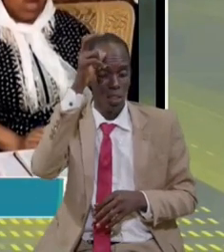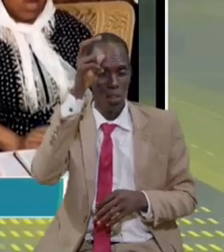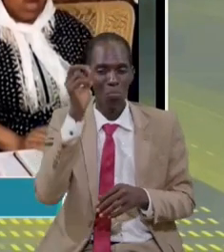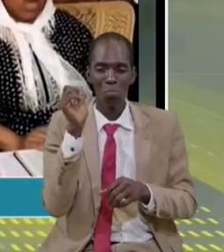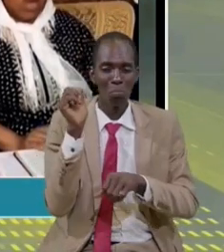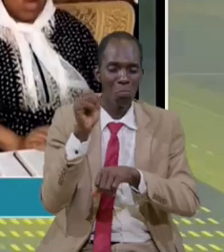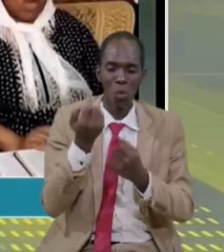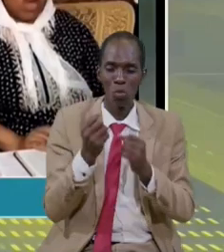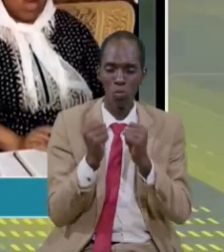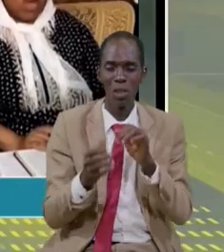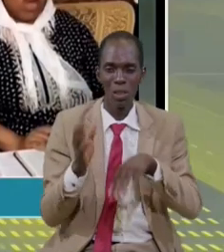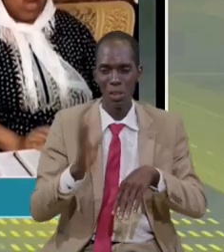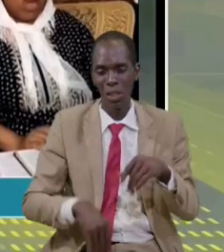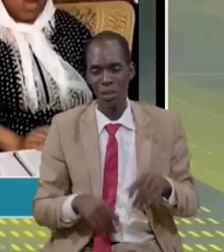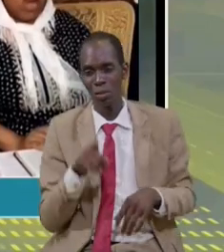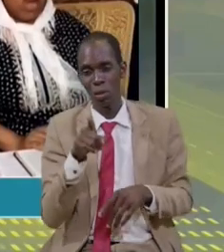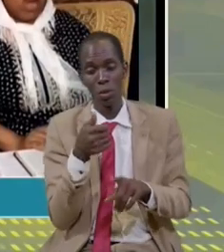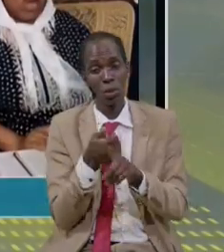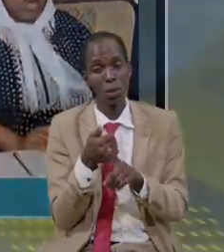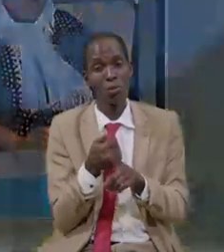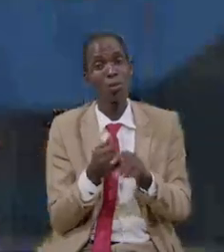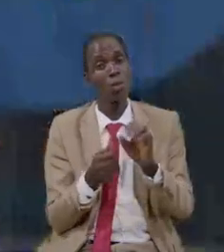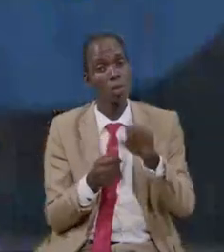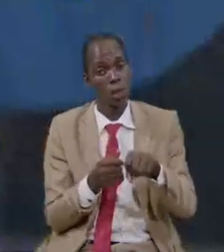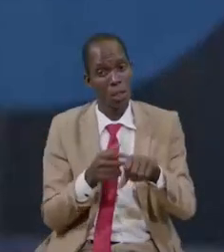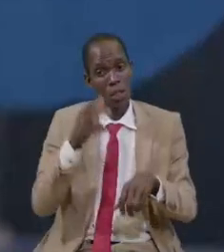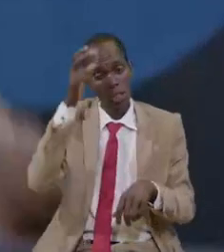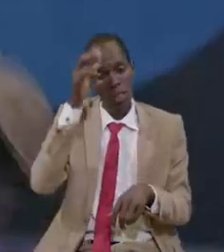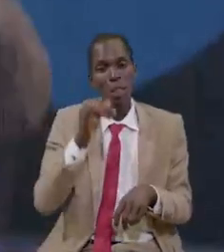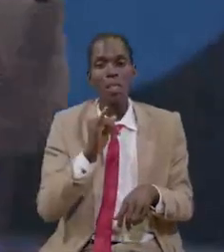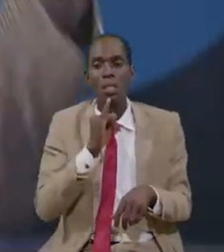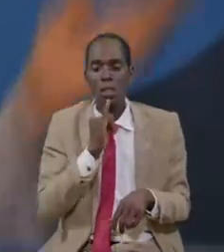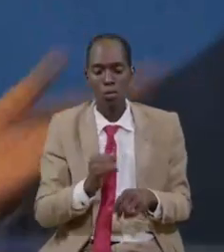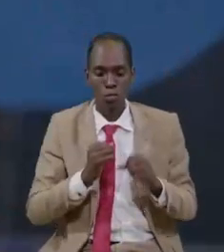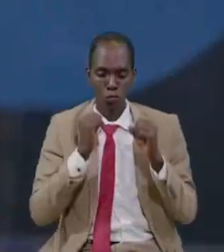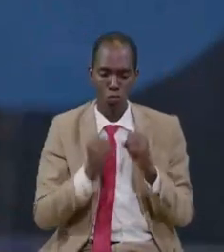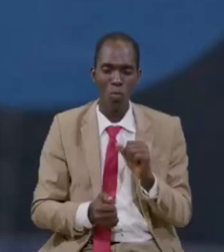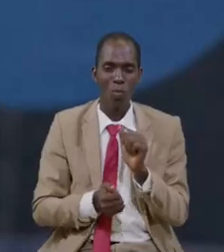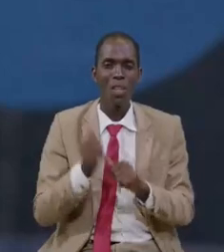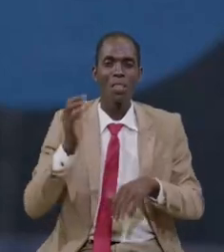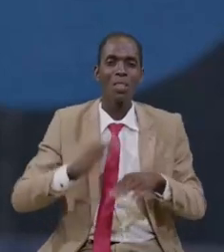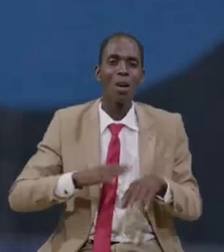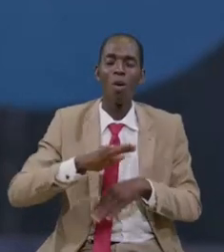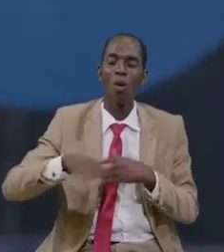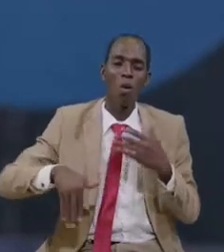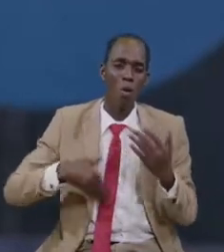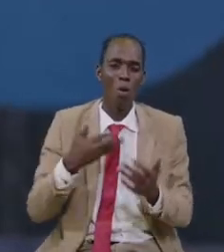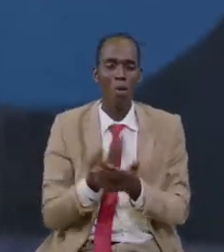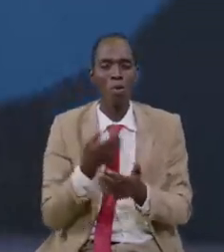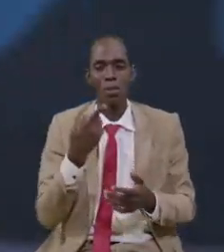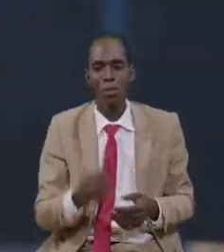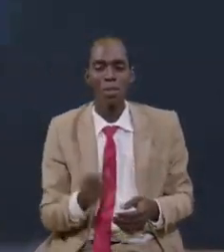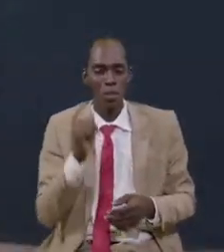évidence, Satan est plus fort que toutes les filles de la mère, de toute